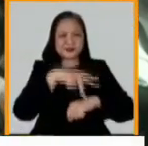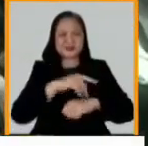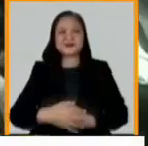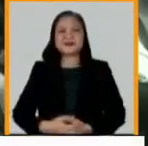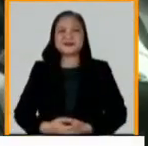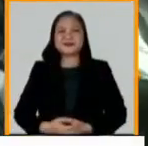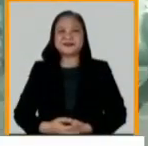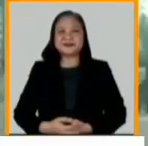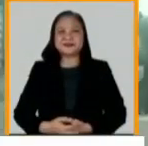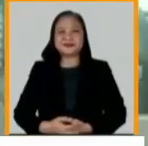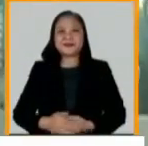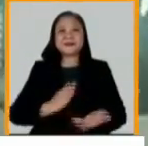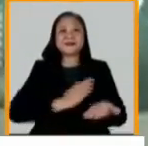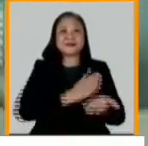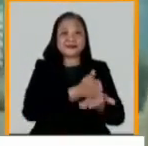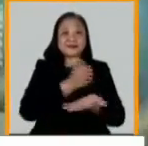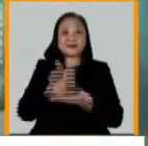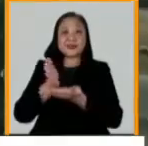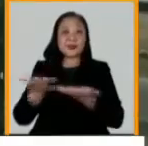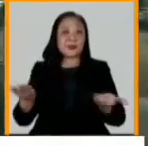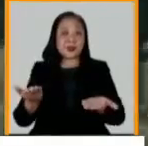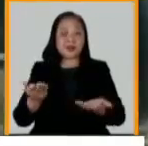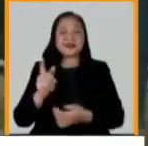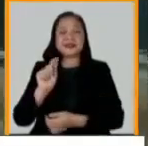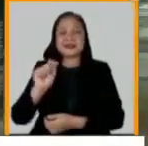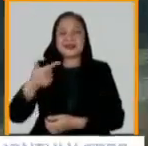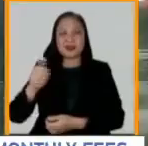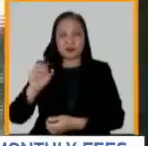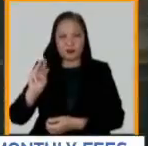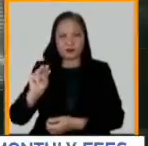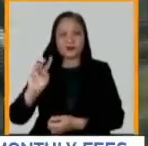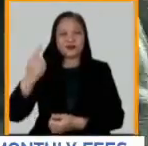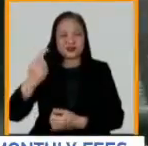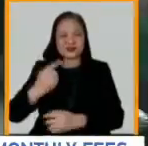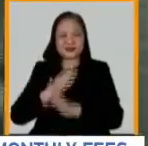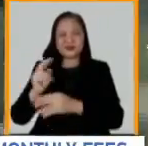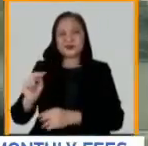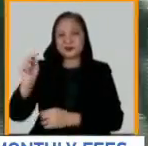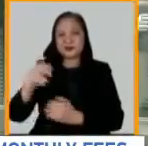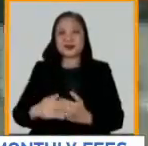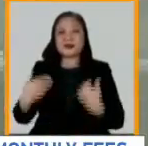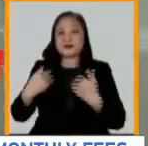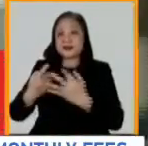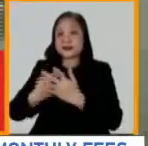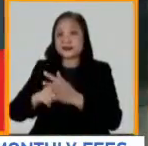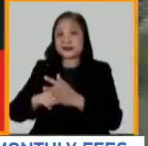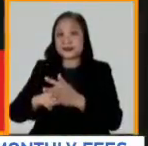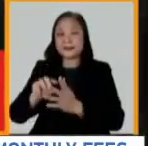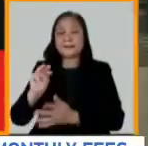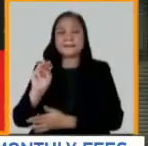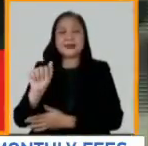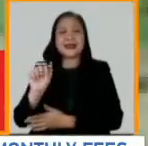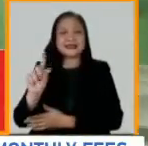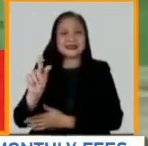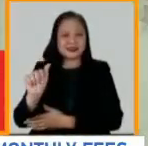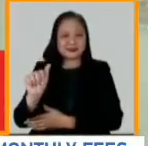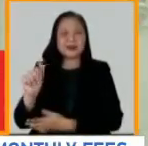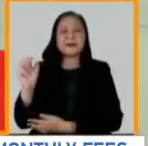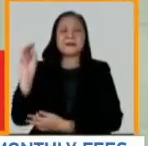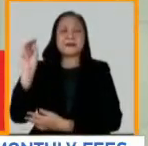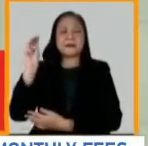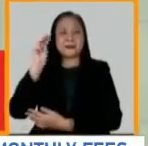nila ang Tagum City sa Davao del Norte kung saan nagkaroon ng inaugurasyon ang Masada o Marcos Sara Duterte Alliance